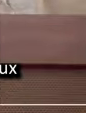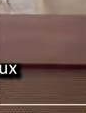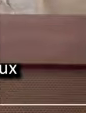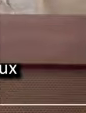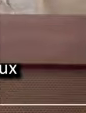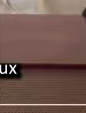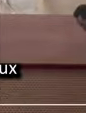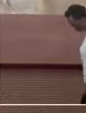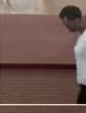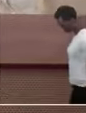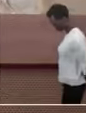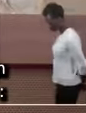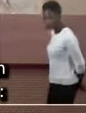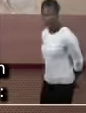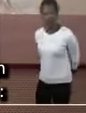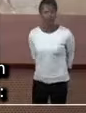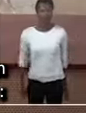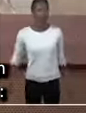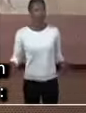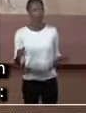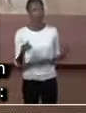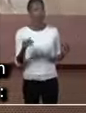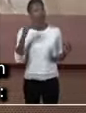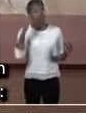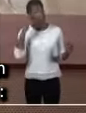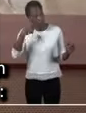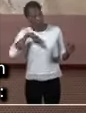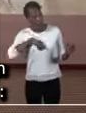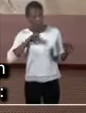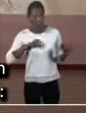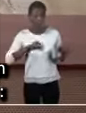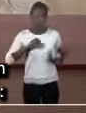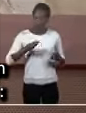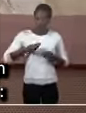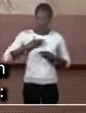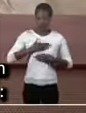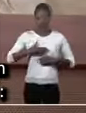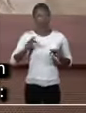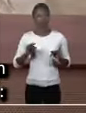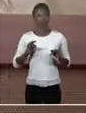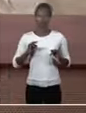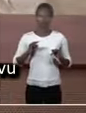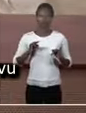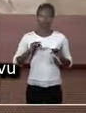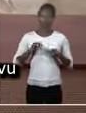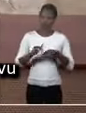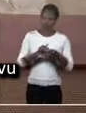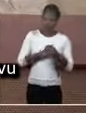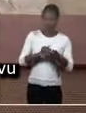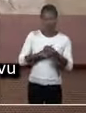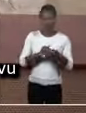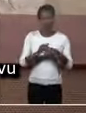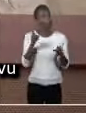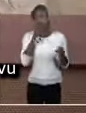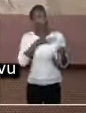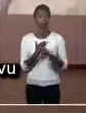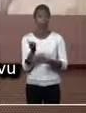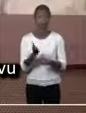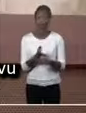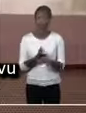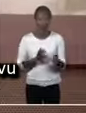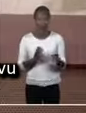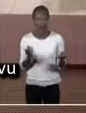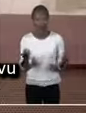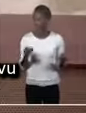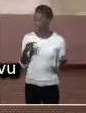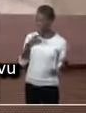muséale à Bordeaux qui marche bien. Je ne sais pas si vous le savez, l'exposition Rosa Bonheur, qui a fermé ses portes, plus de 72 000 entrées. Ça ne s'est